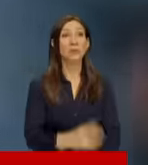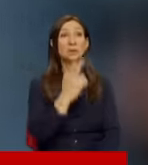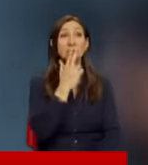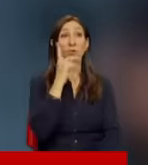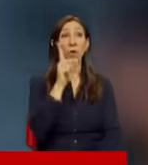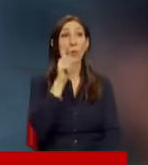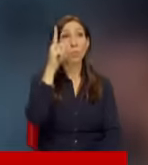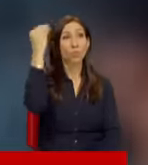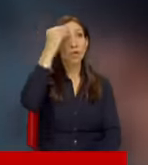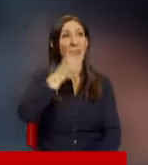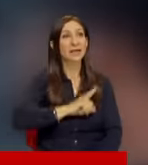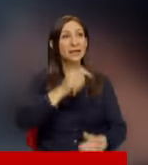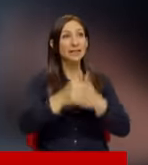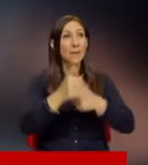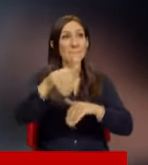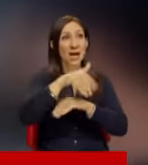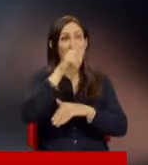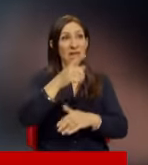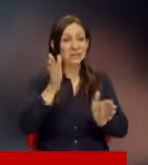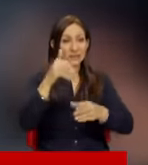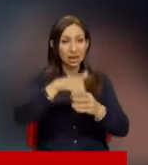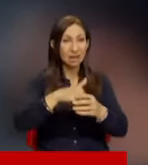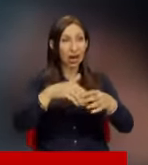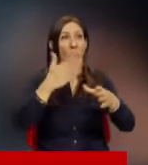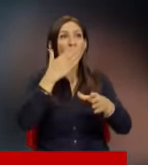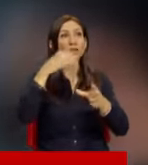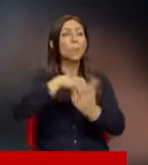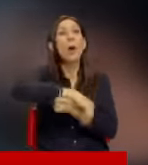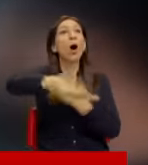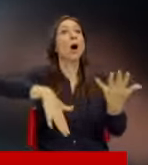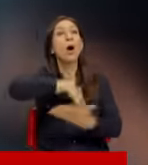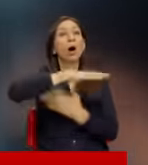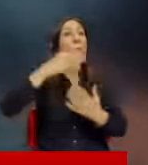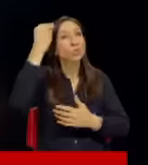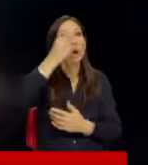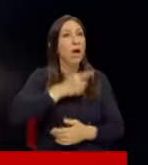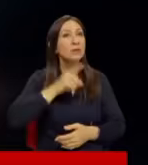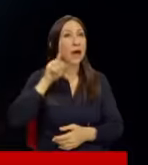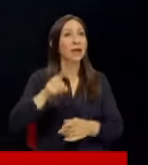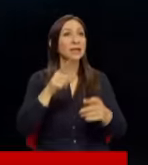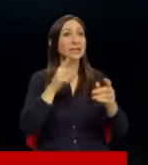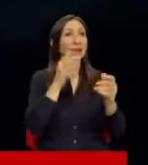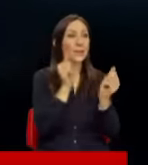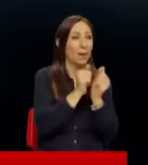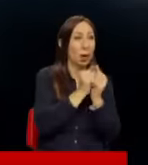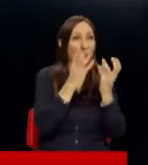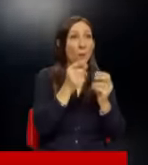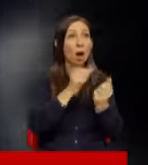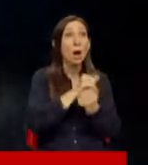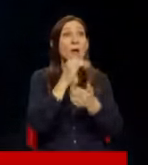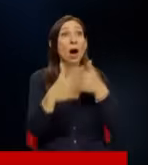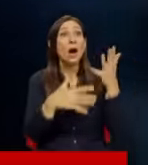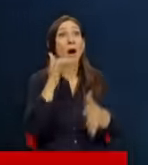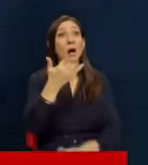Samsun'da 10 muhtar adayının yarıştığı mahallede sandıkların kurulduğu okulda kavga vardı. Muhtar adayları ve taraftarları böyle kavga